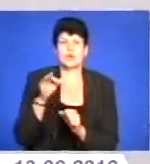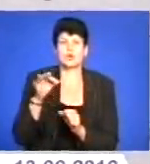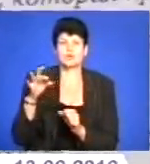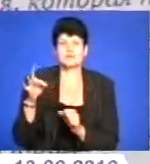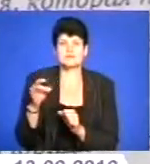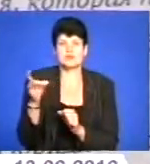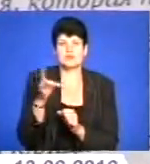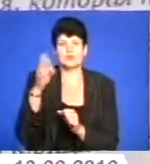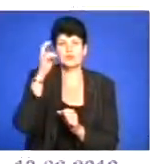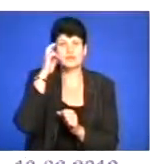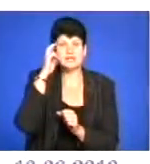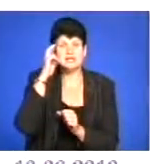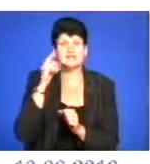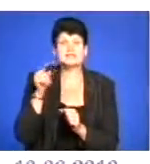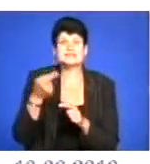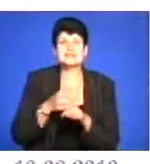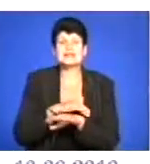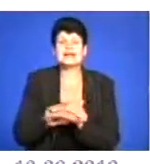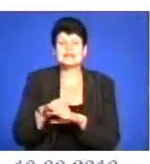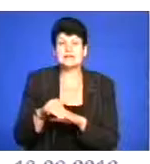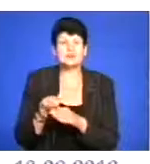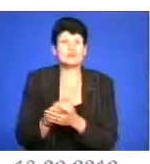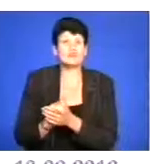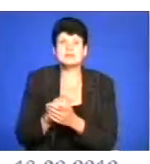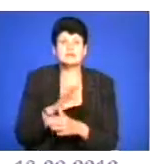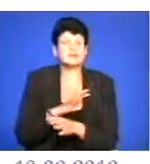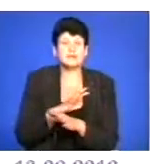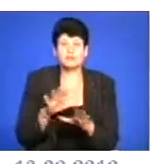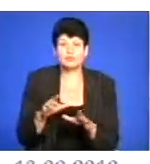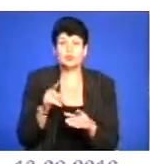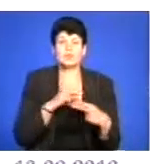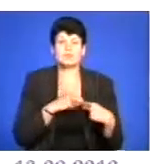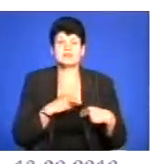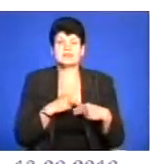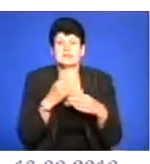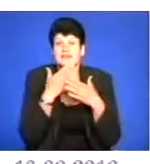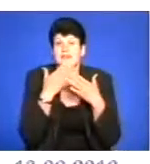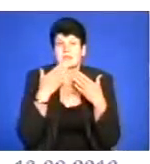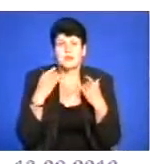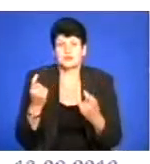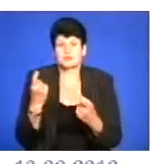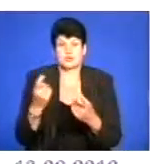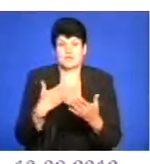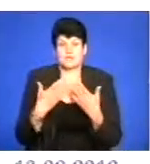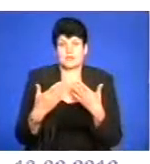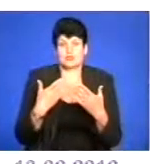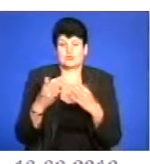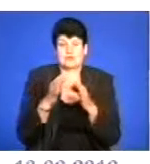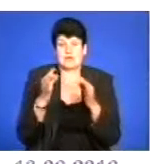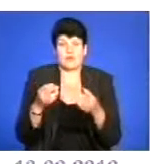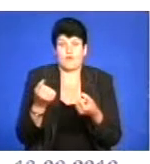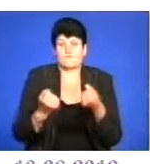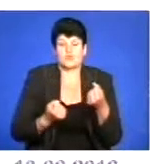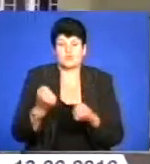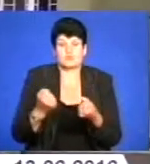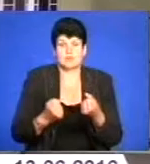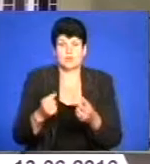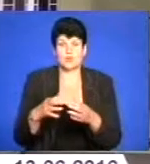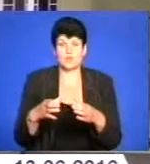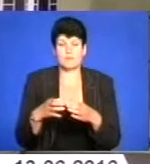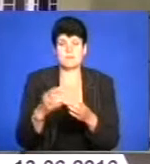буде проблем. І люди вірили. Під час перевірки стало відомо, що фірму зареєстрували у жовтні 2014 року